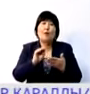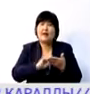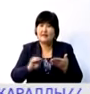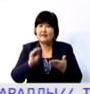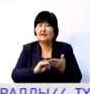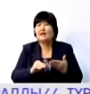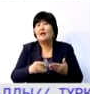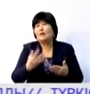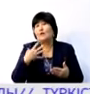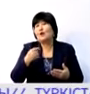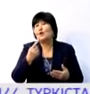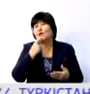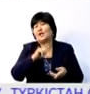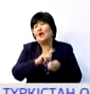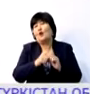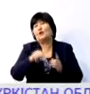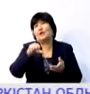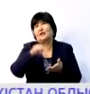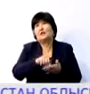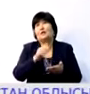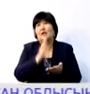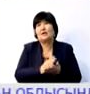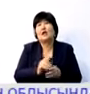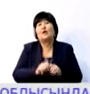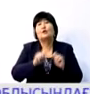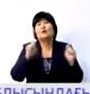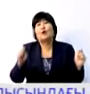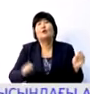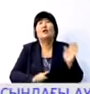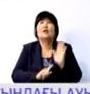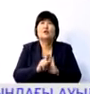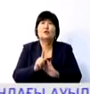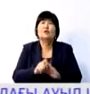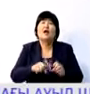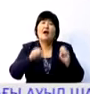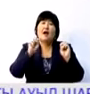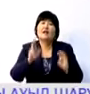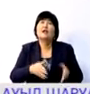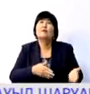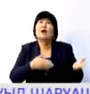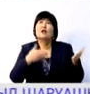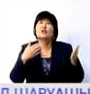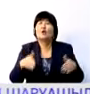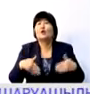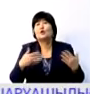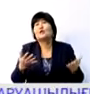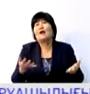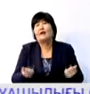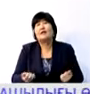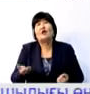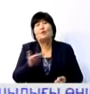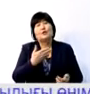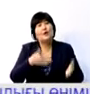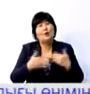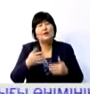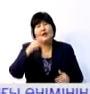поэзиясының француз тіліндегі аудармасының түп нұсқасының тұсауы кесілуіне арнайы шақыртылуға ұсынысты алдық. Біздің қуанатымыз